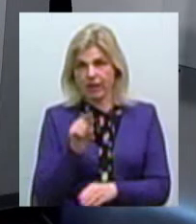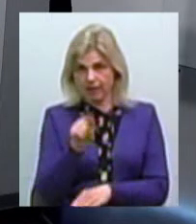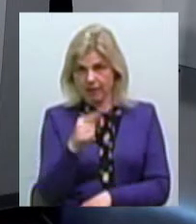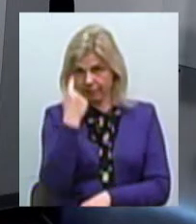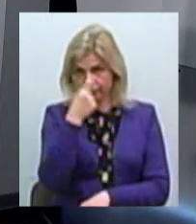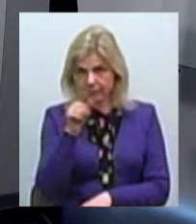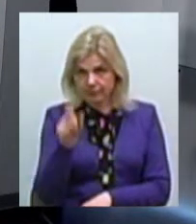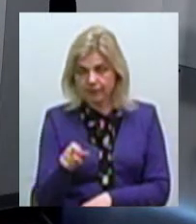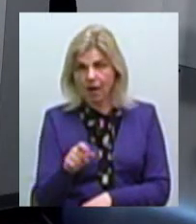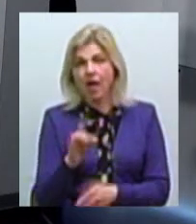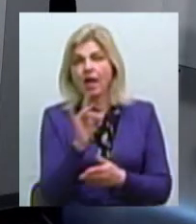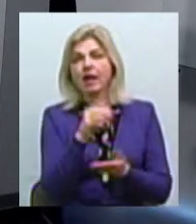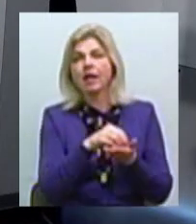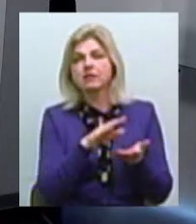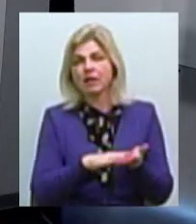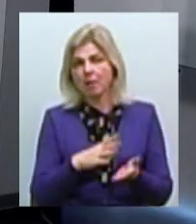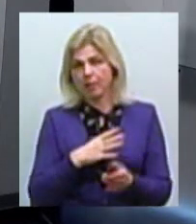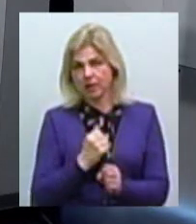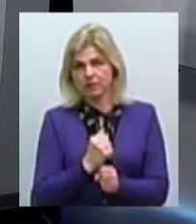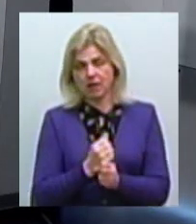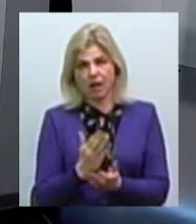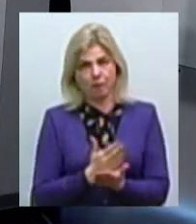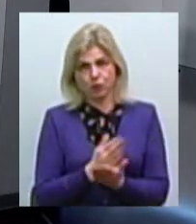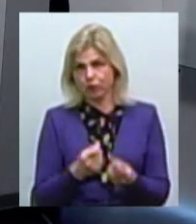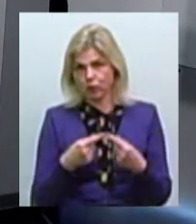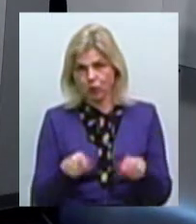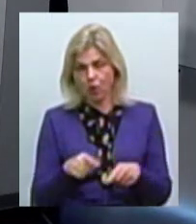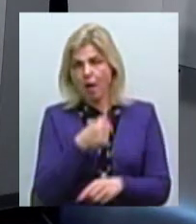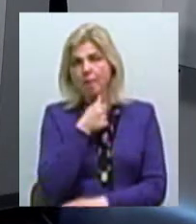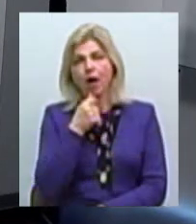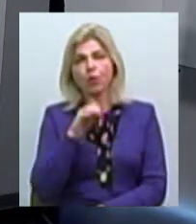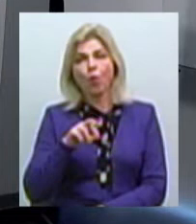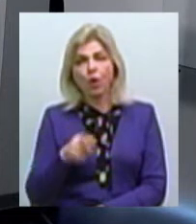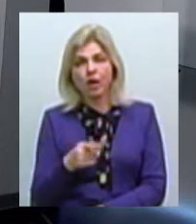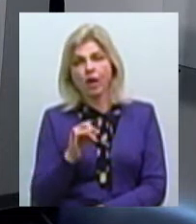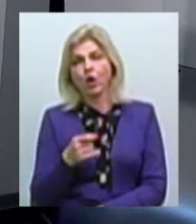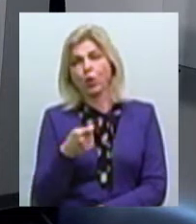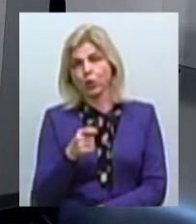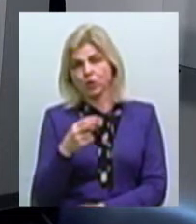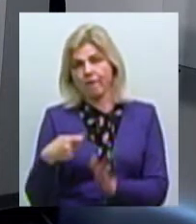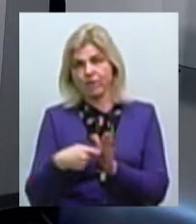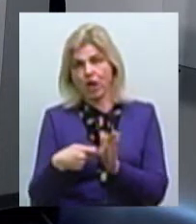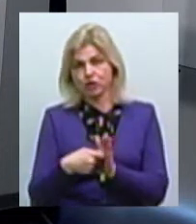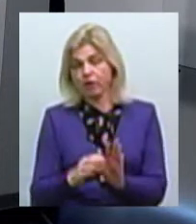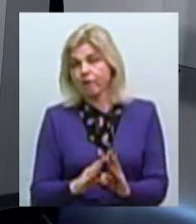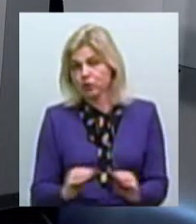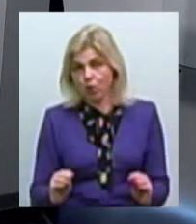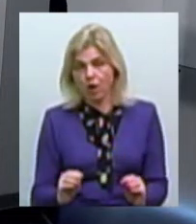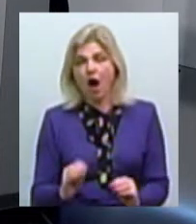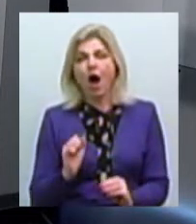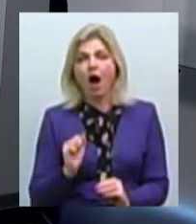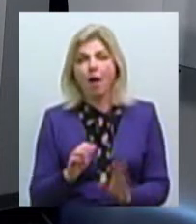реестр и наши были устроены абсолютно по-другому логин пароль и ключик на флешке все и потом